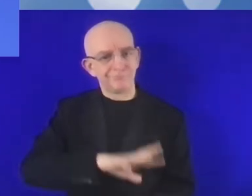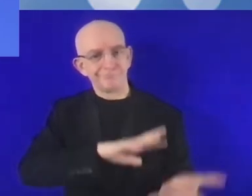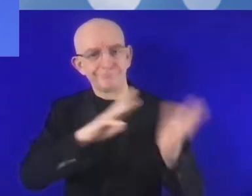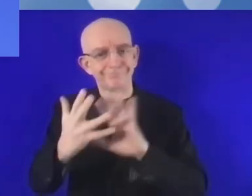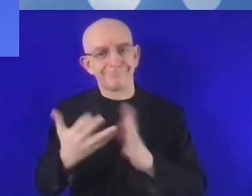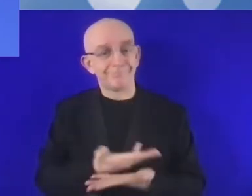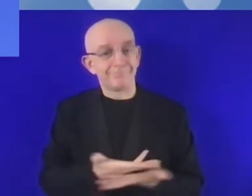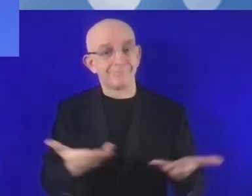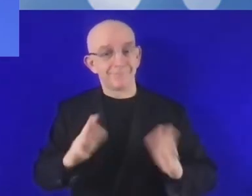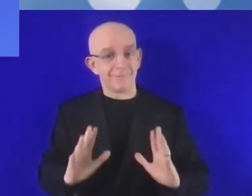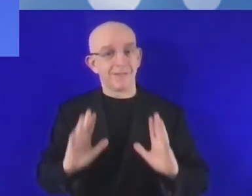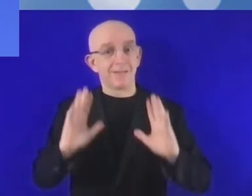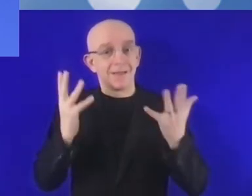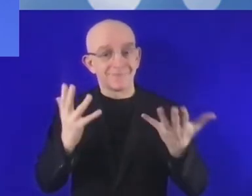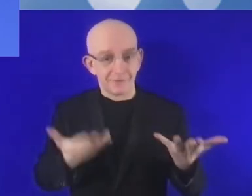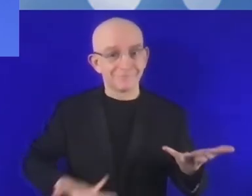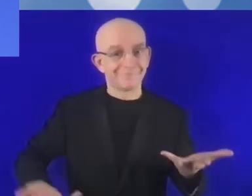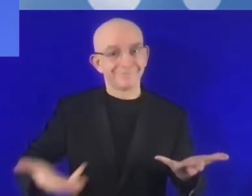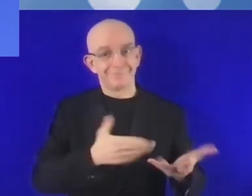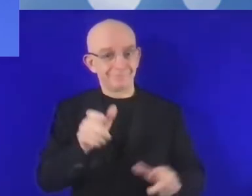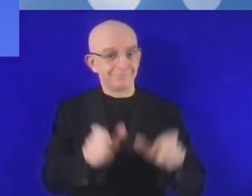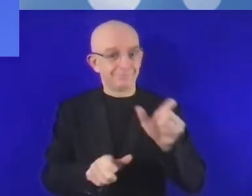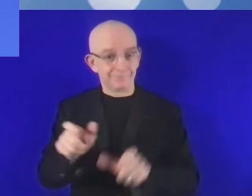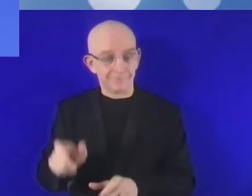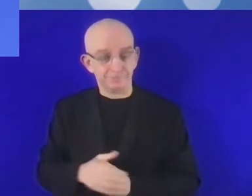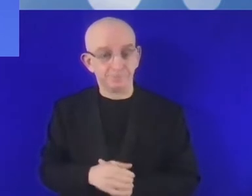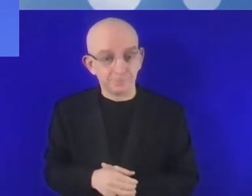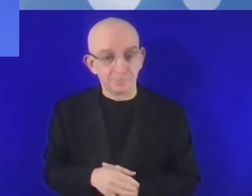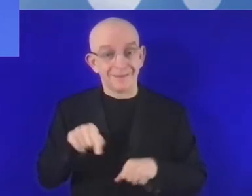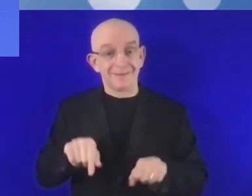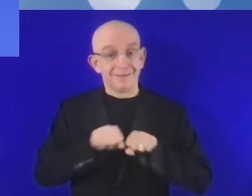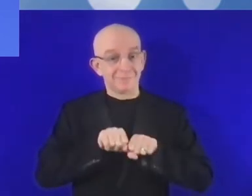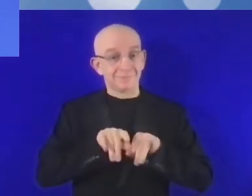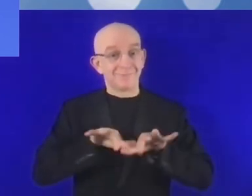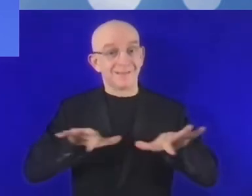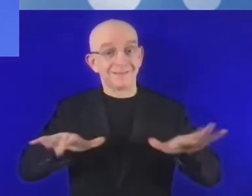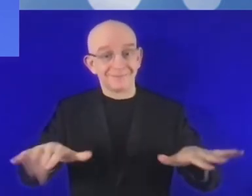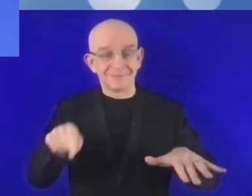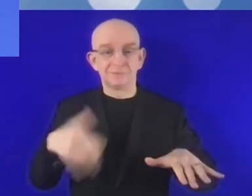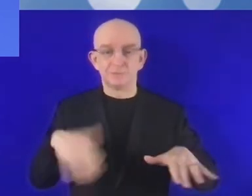اليوم وأكثر من أي وقت مضى نشهد